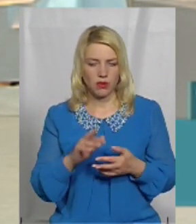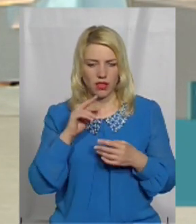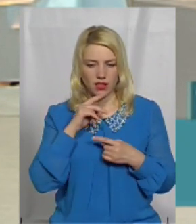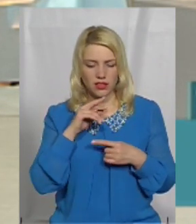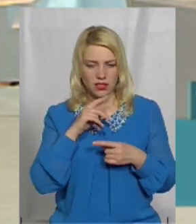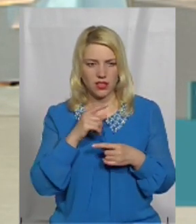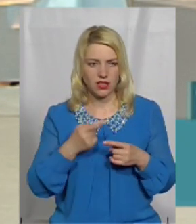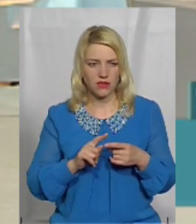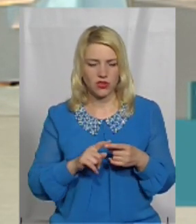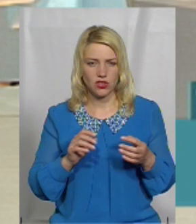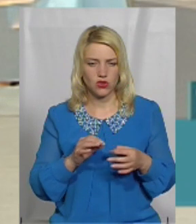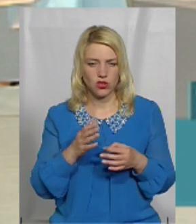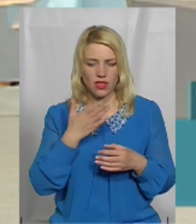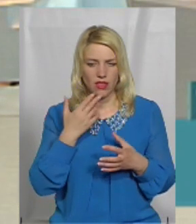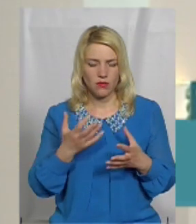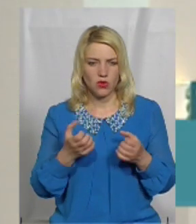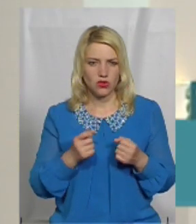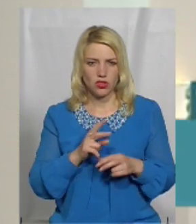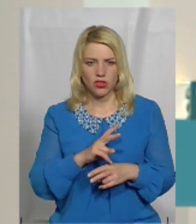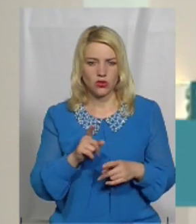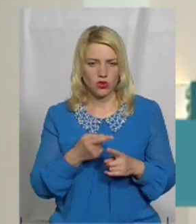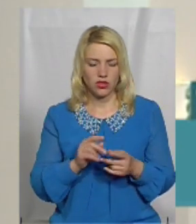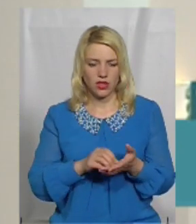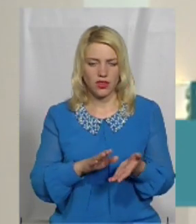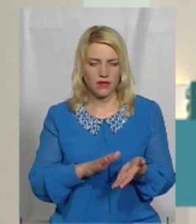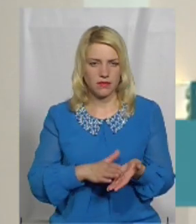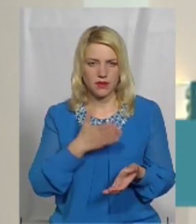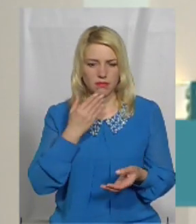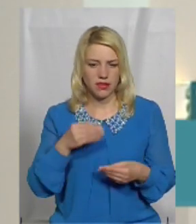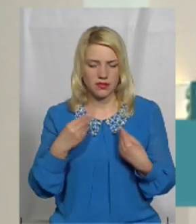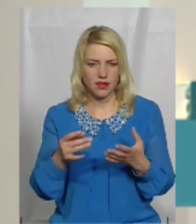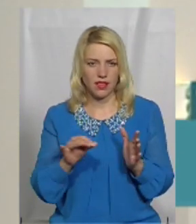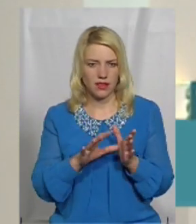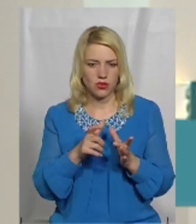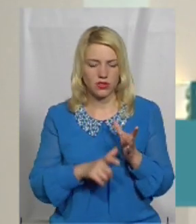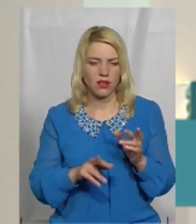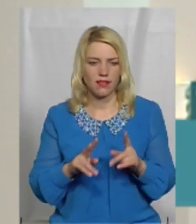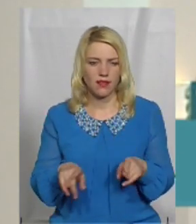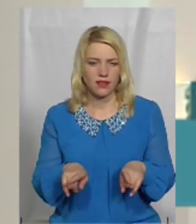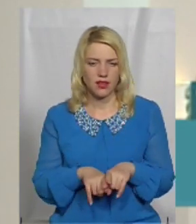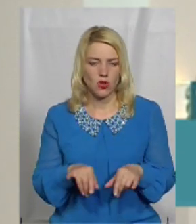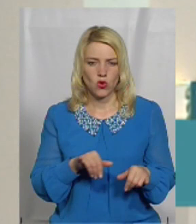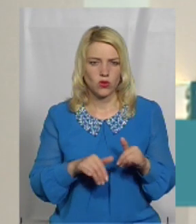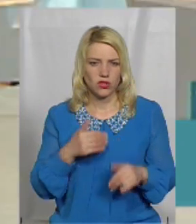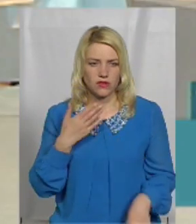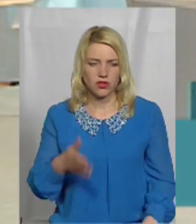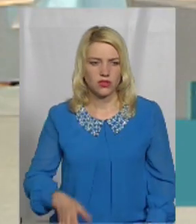ні разу нічого не получала, ніхто її не виписав. Як все це оформити?